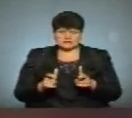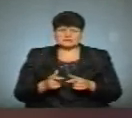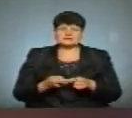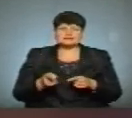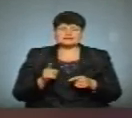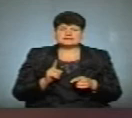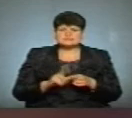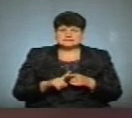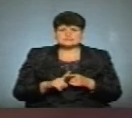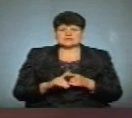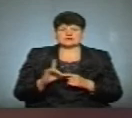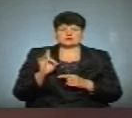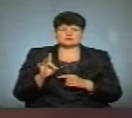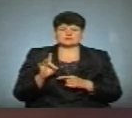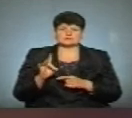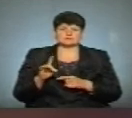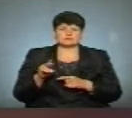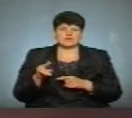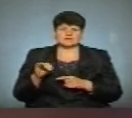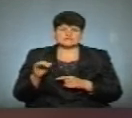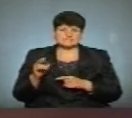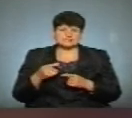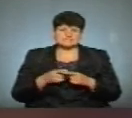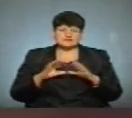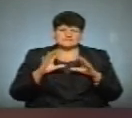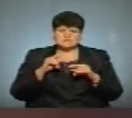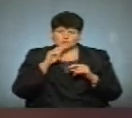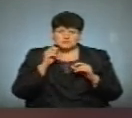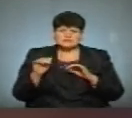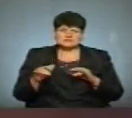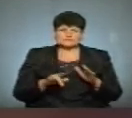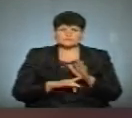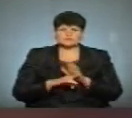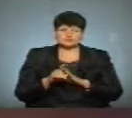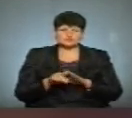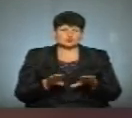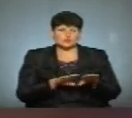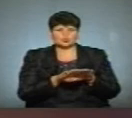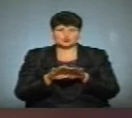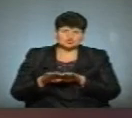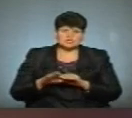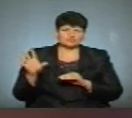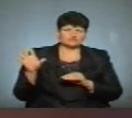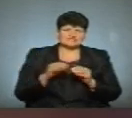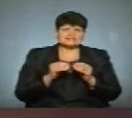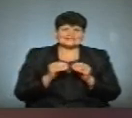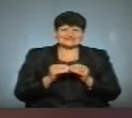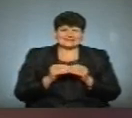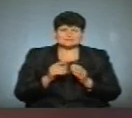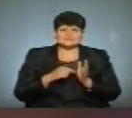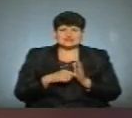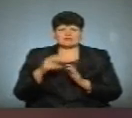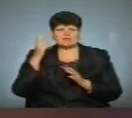акції в Тернополі Ростислава Плахцінського, це всеукраїнський захід, який розпочнеться одночасно в понад 10 містах, зокрема в